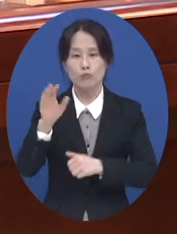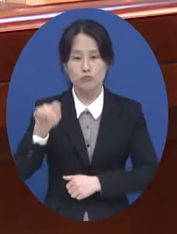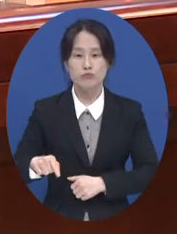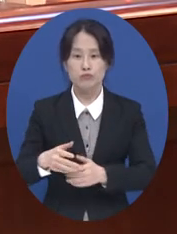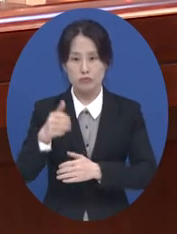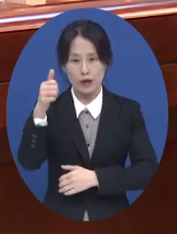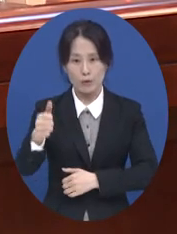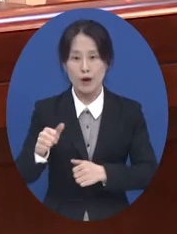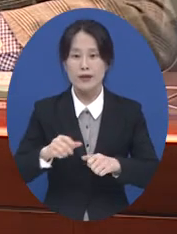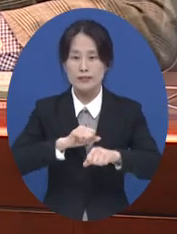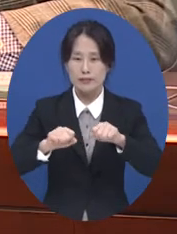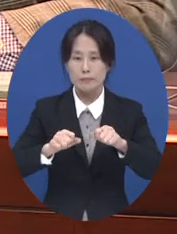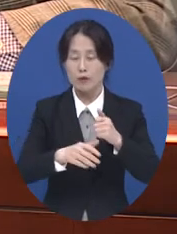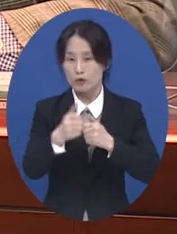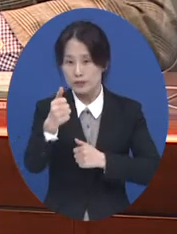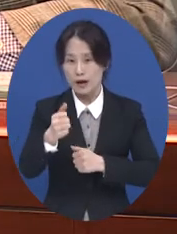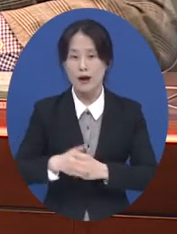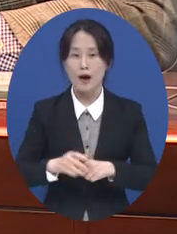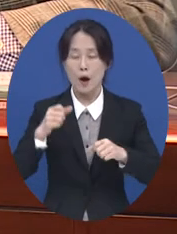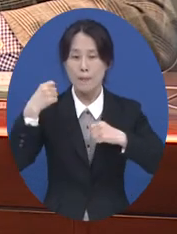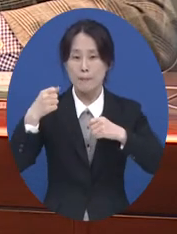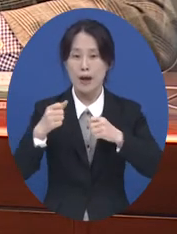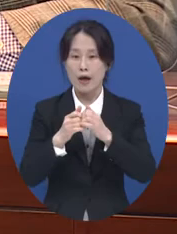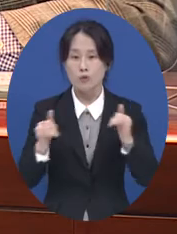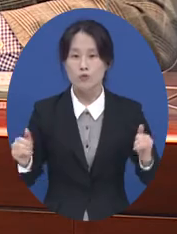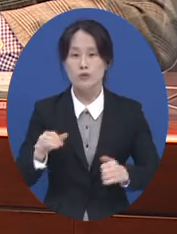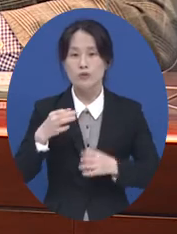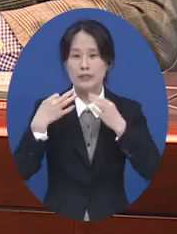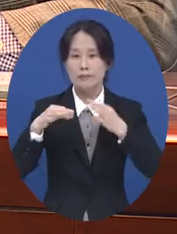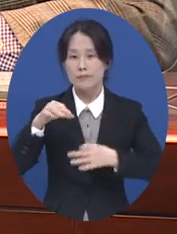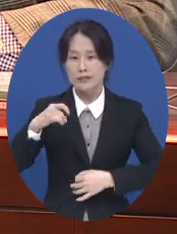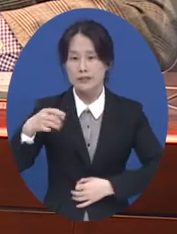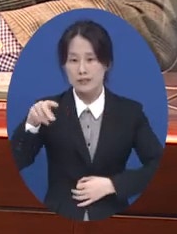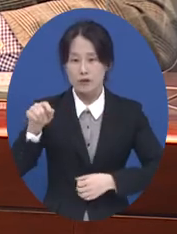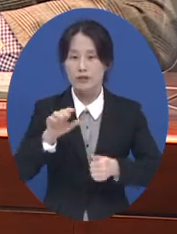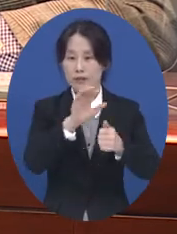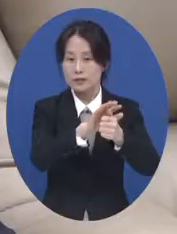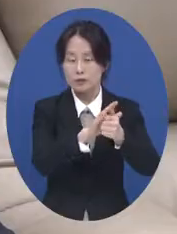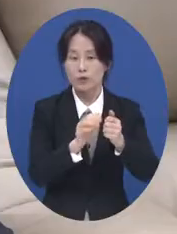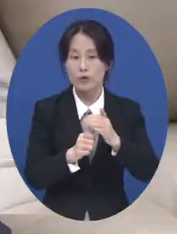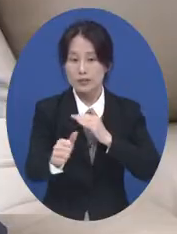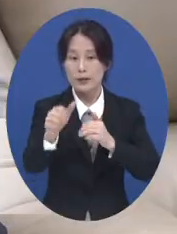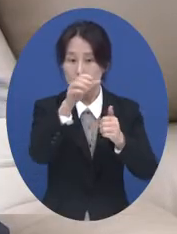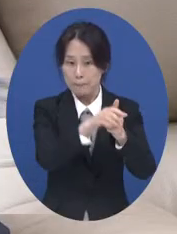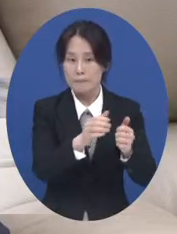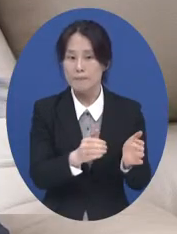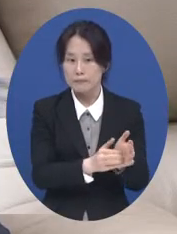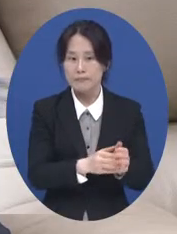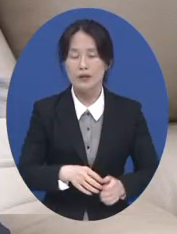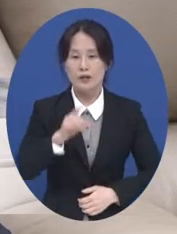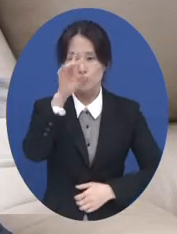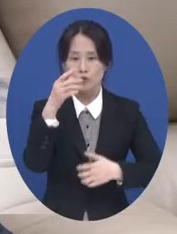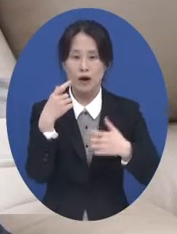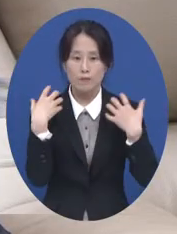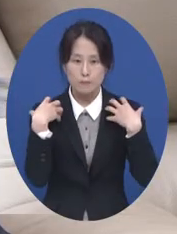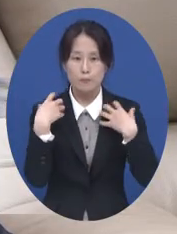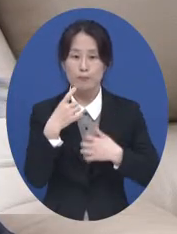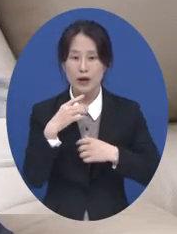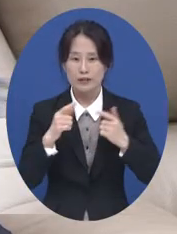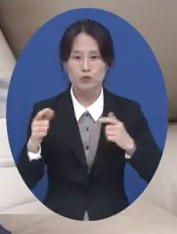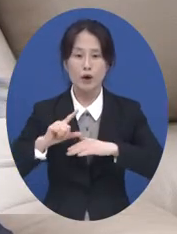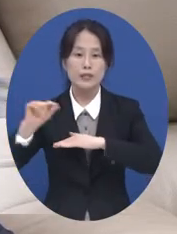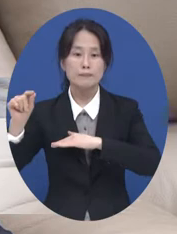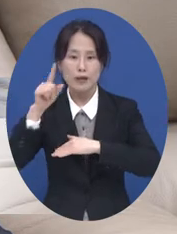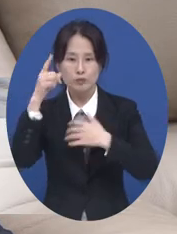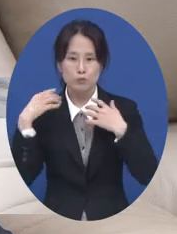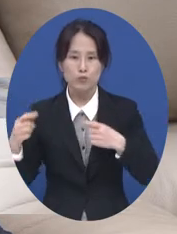위원장을 맡았고 배우 김희성 이 홍보대사로 위촉돼 씁니다 중앙 정부 부문 하에 지방 정부도